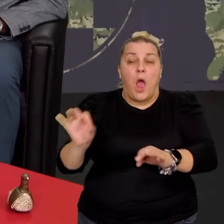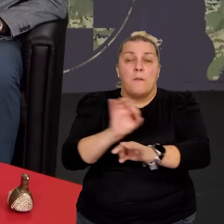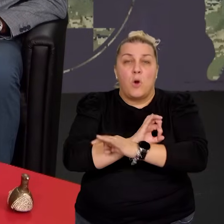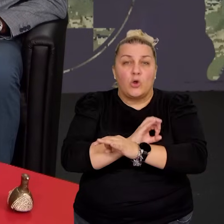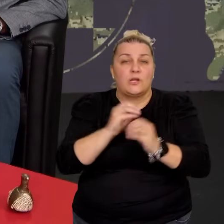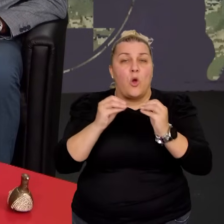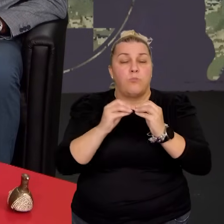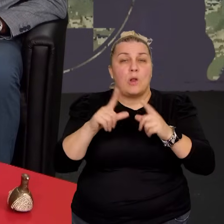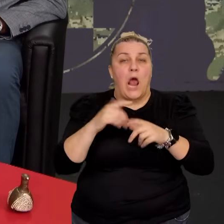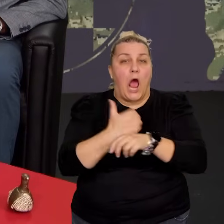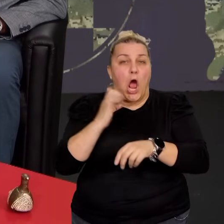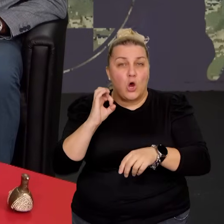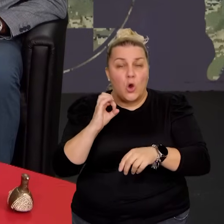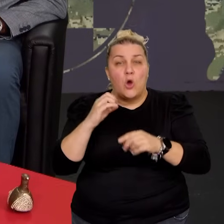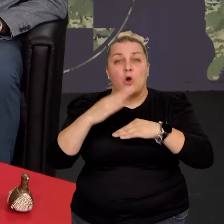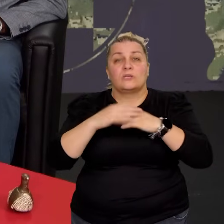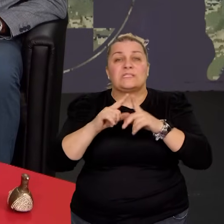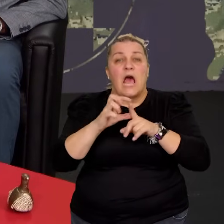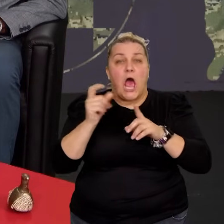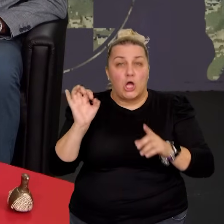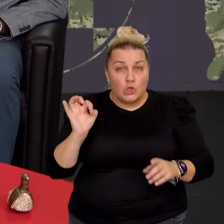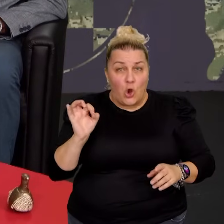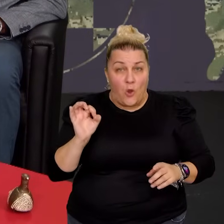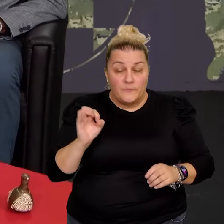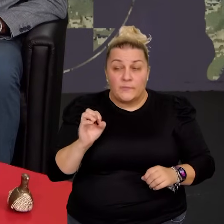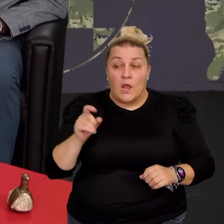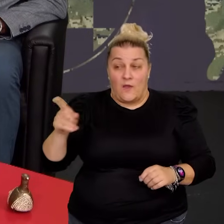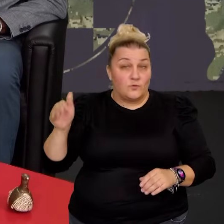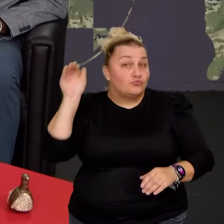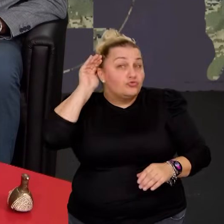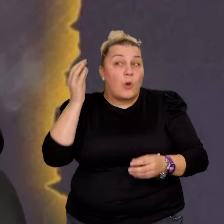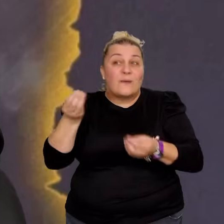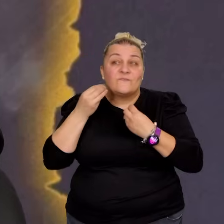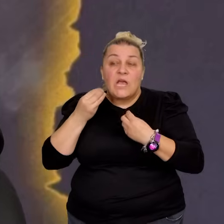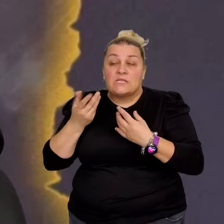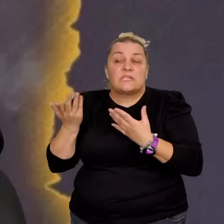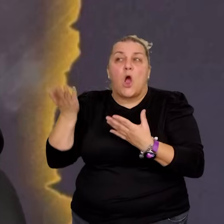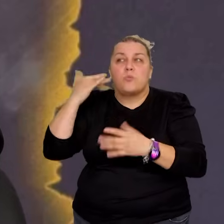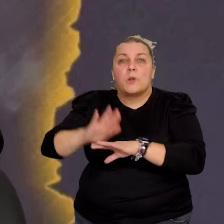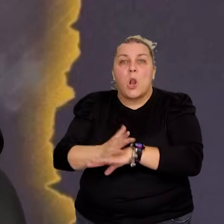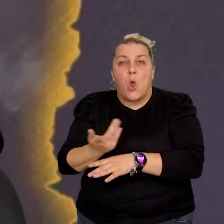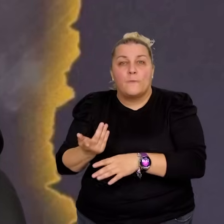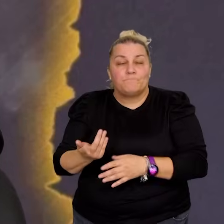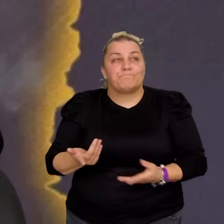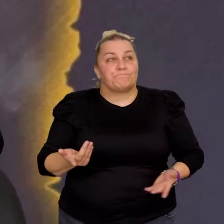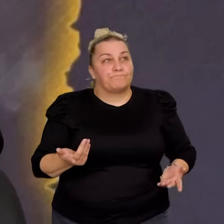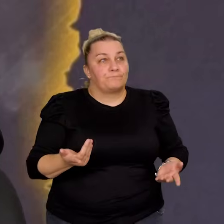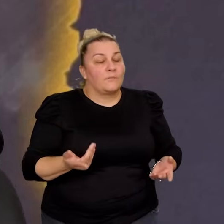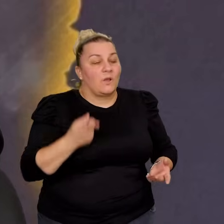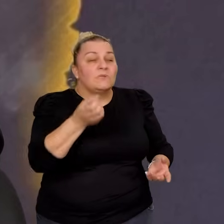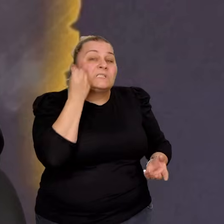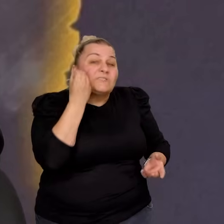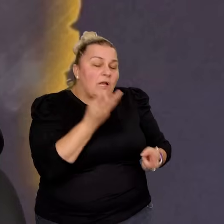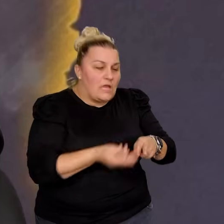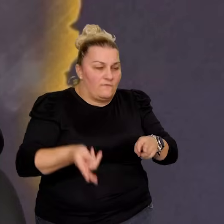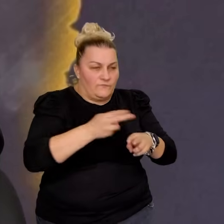Blago Zadro. Kako je prostrujila ta tužna vijest među vama? Ha, jednostavno to je, jer kažem, oni su svakim danom sve